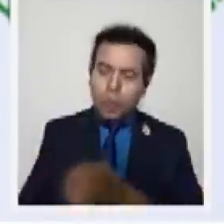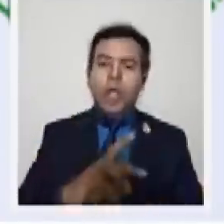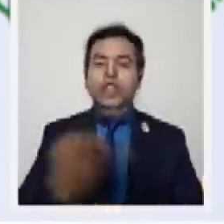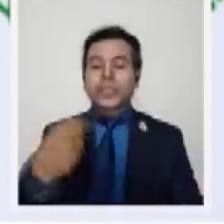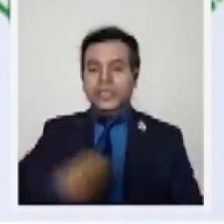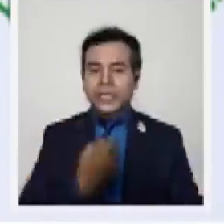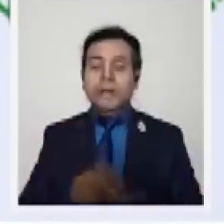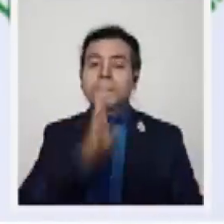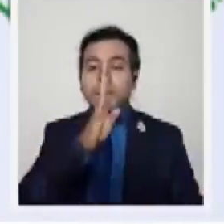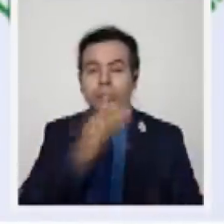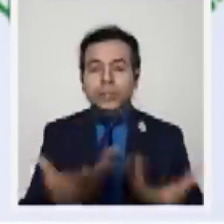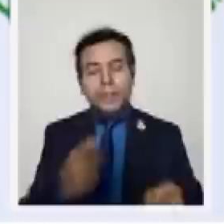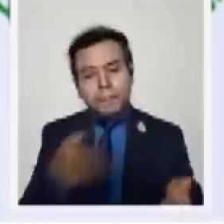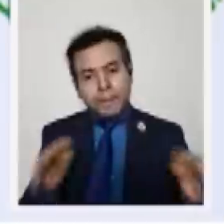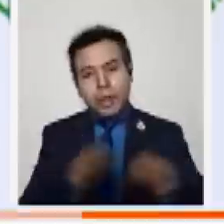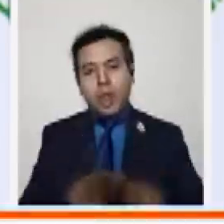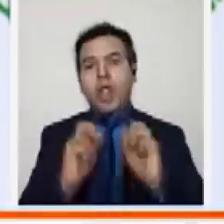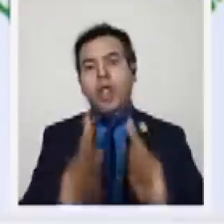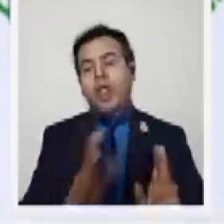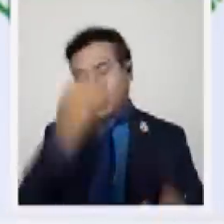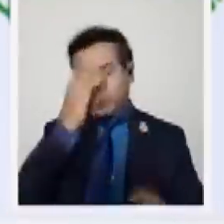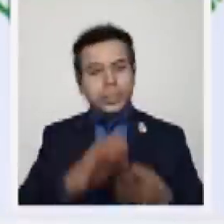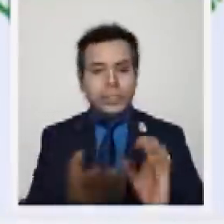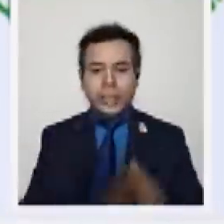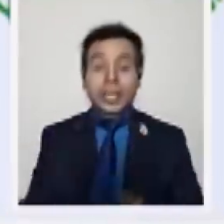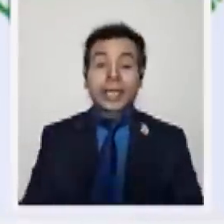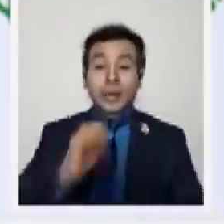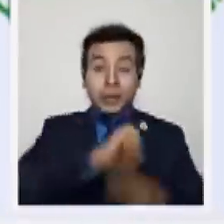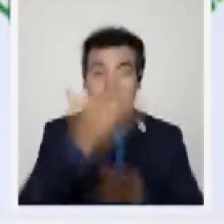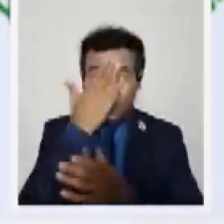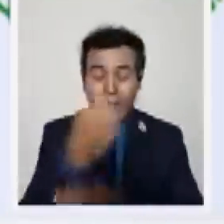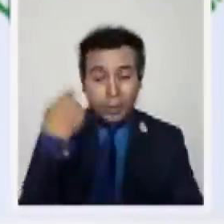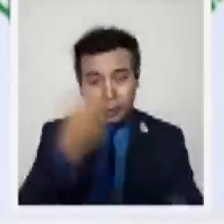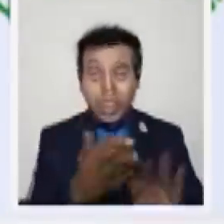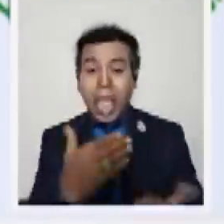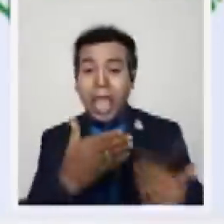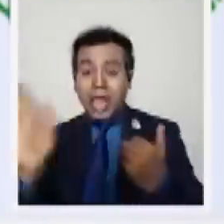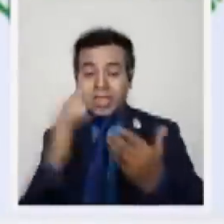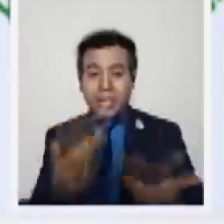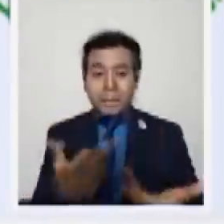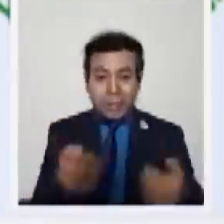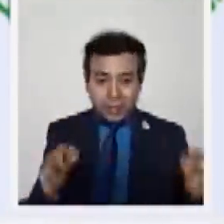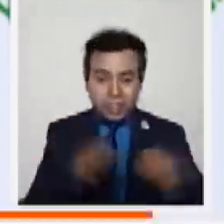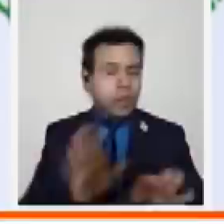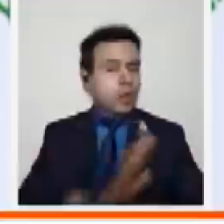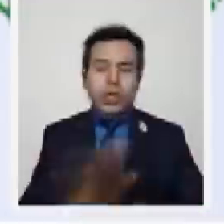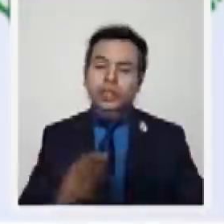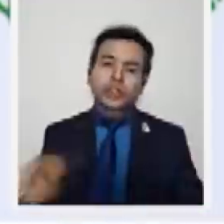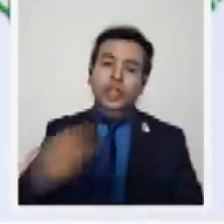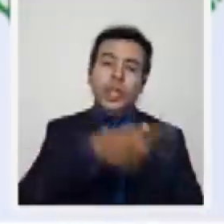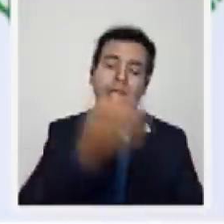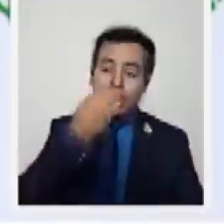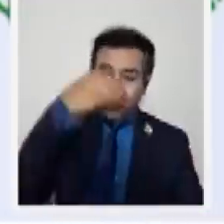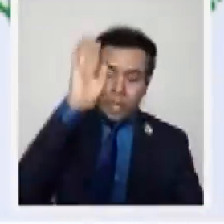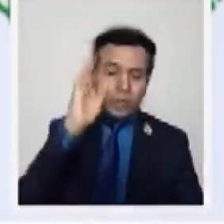স্থানে মৃতদেহ দাফন করা যায়। শুধুমাত্র কোভিড হিসাবে আলাদা কোনো কবরস্থান নির্দিষ্ট করার কোনো দরকার